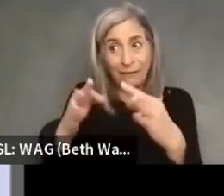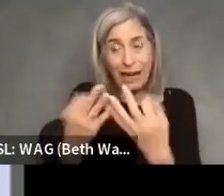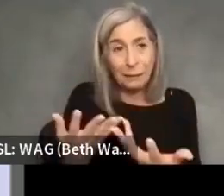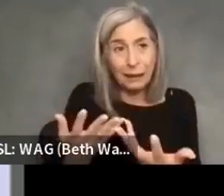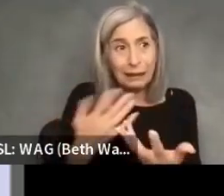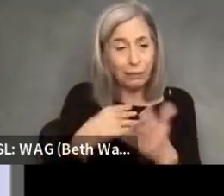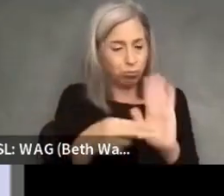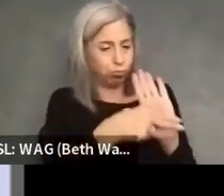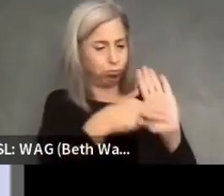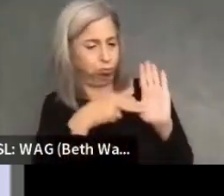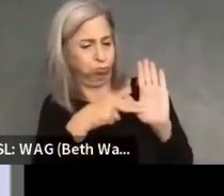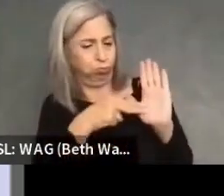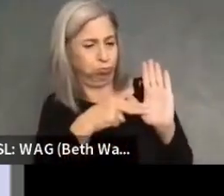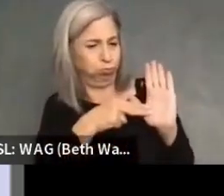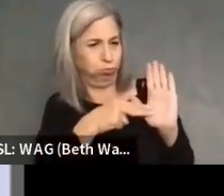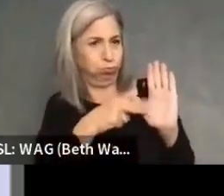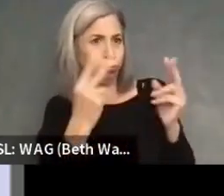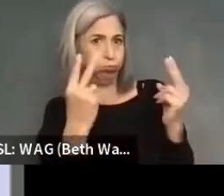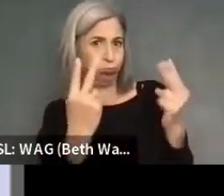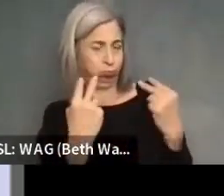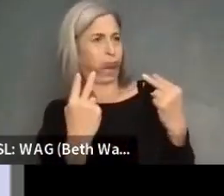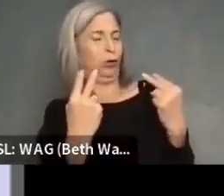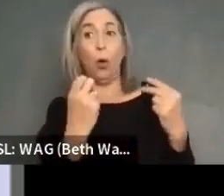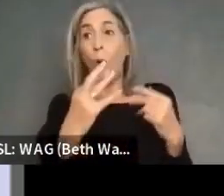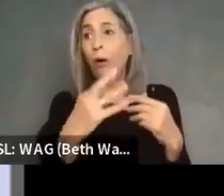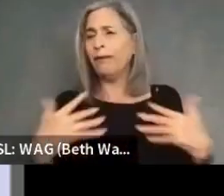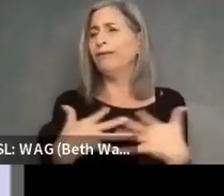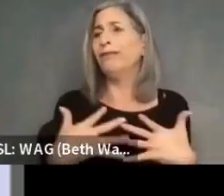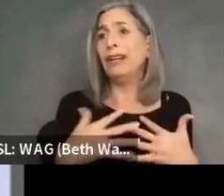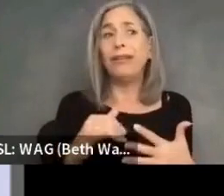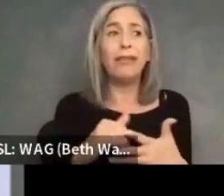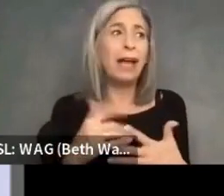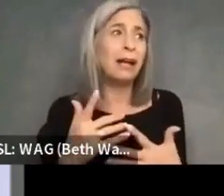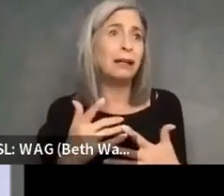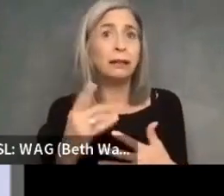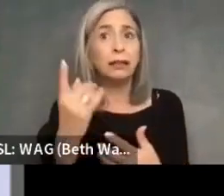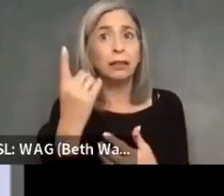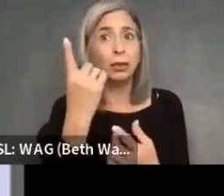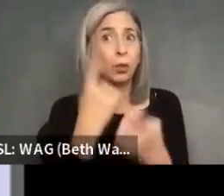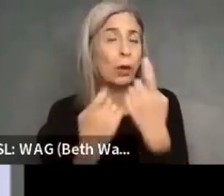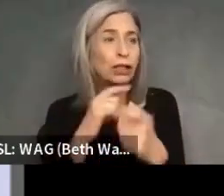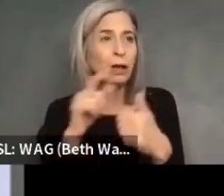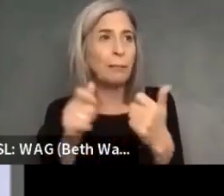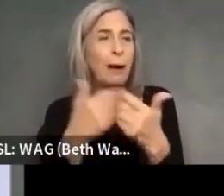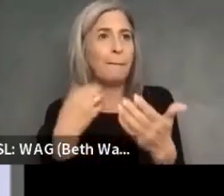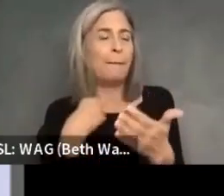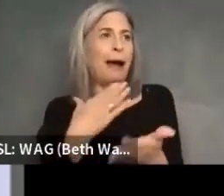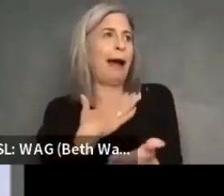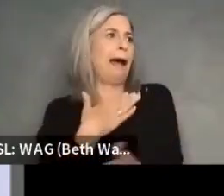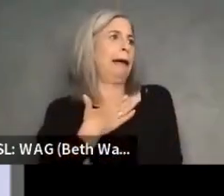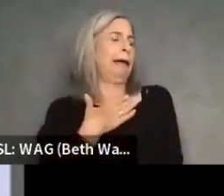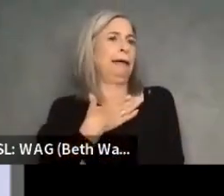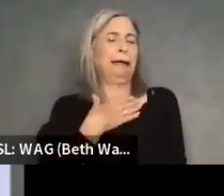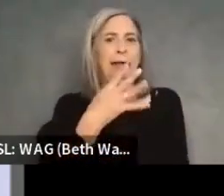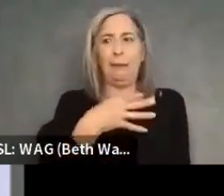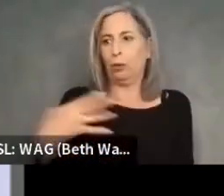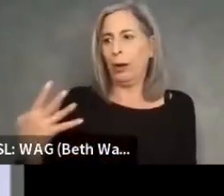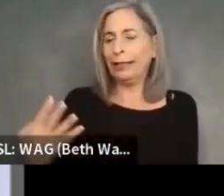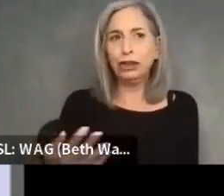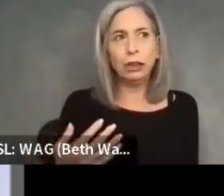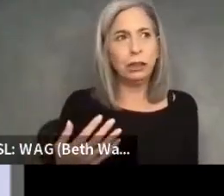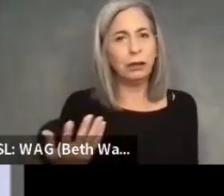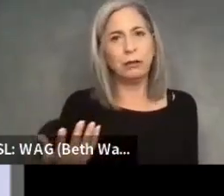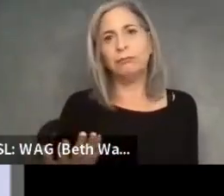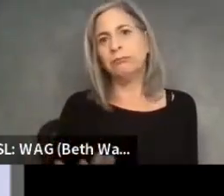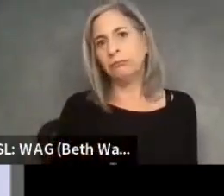然后人家他问他为什么会害怕，然后他们说有的时候我会认为说，如果我告诉他们我的语言不好的